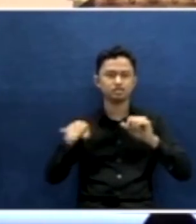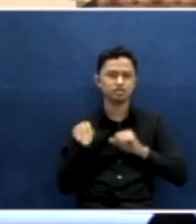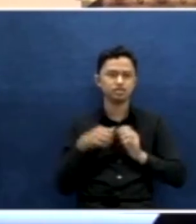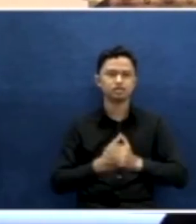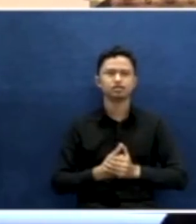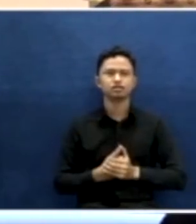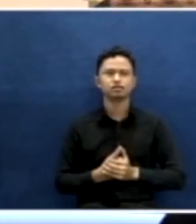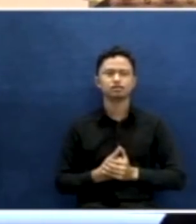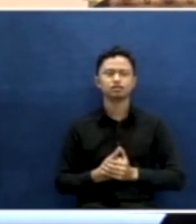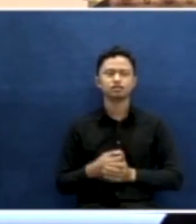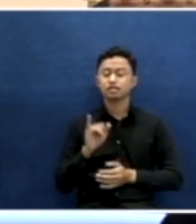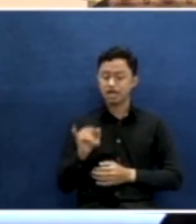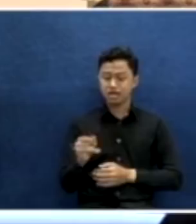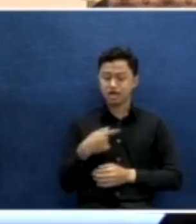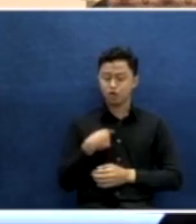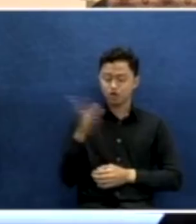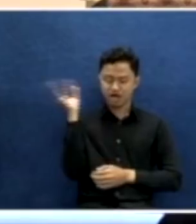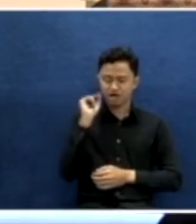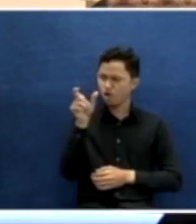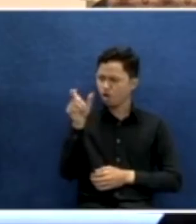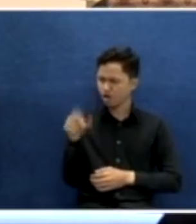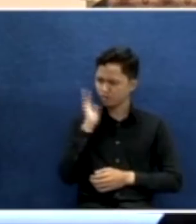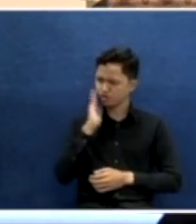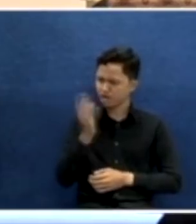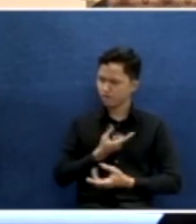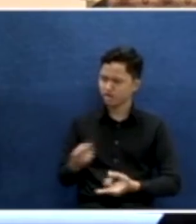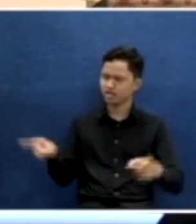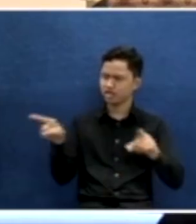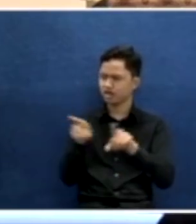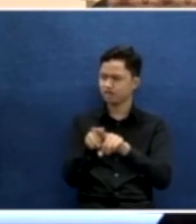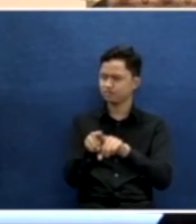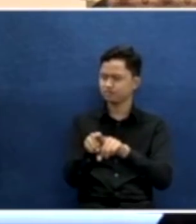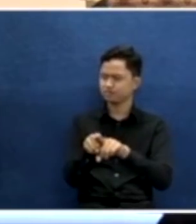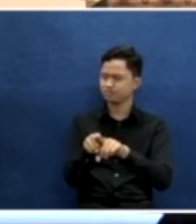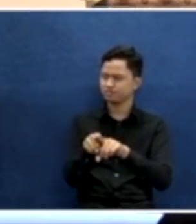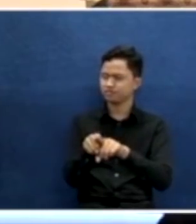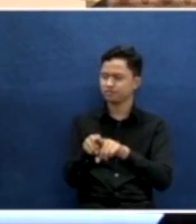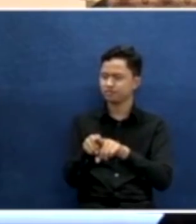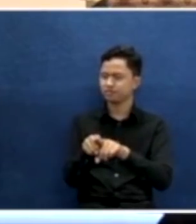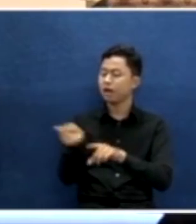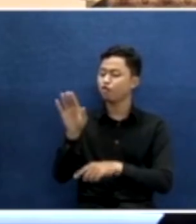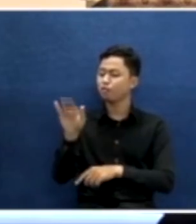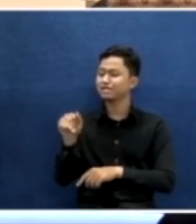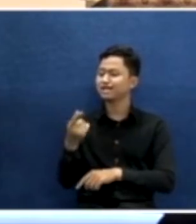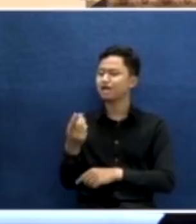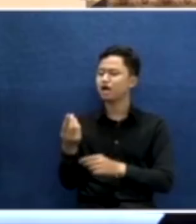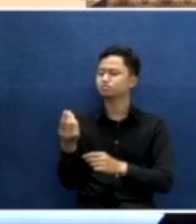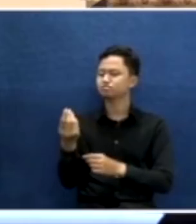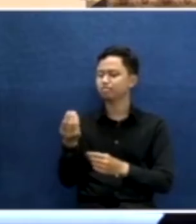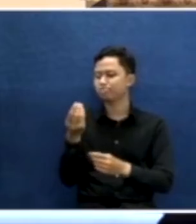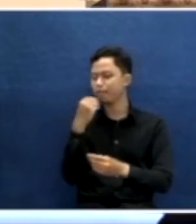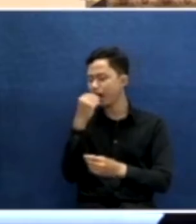ngomong sama saya saya ngomong antum kalau masih ada 9 atau senapan selipan selipan harta karun